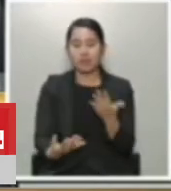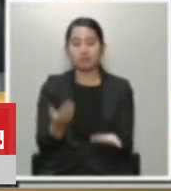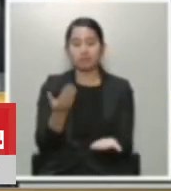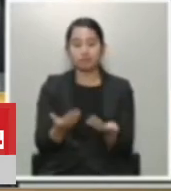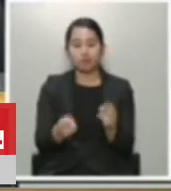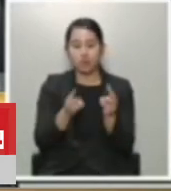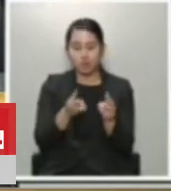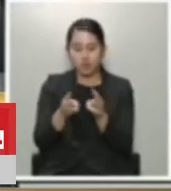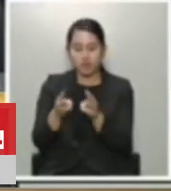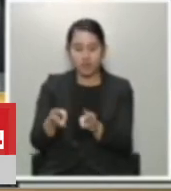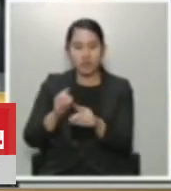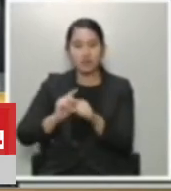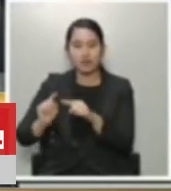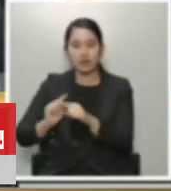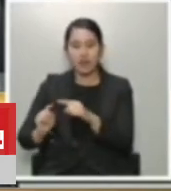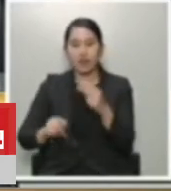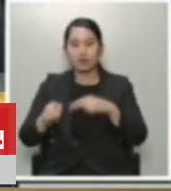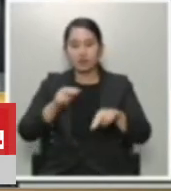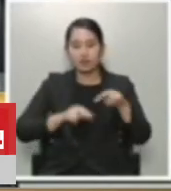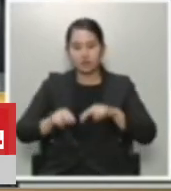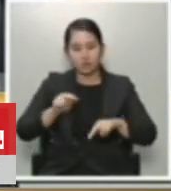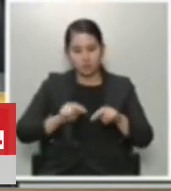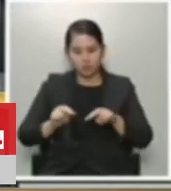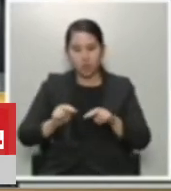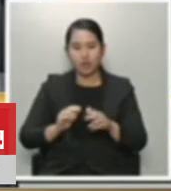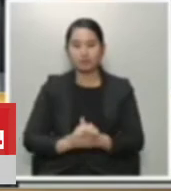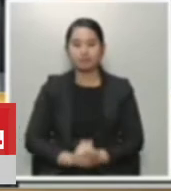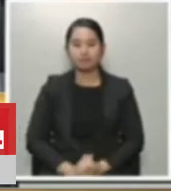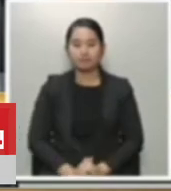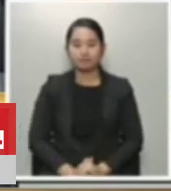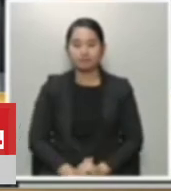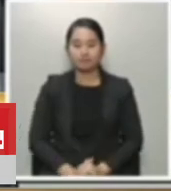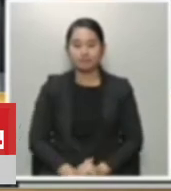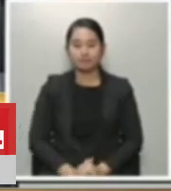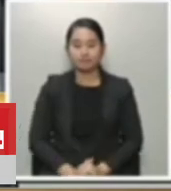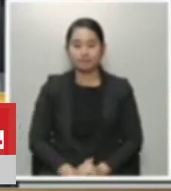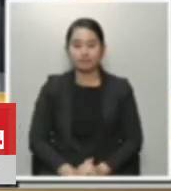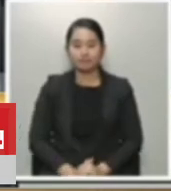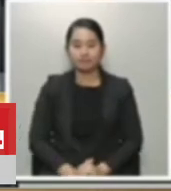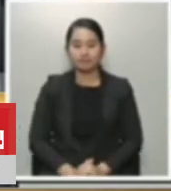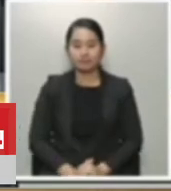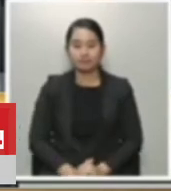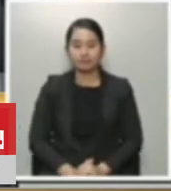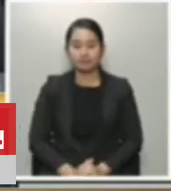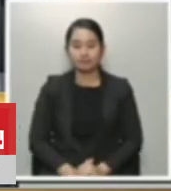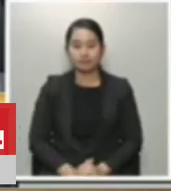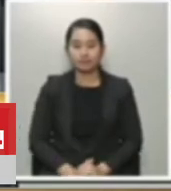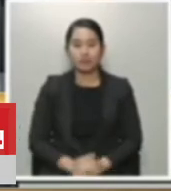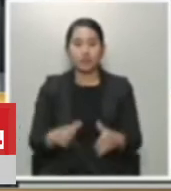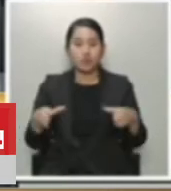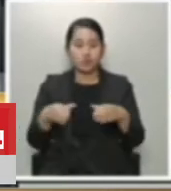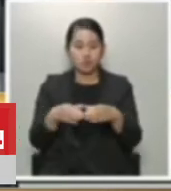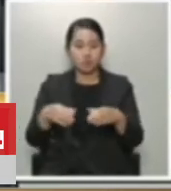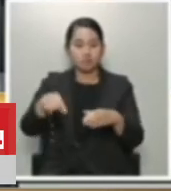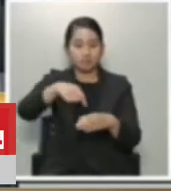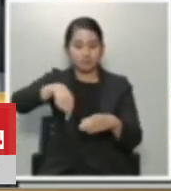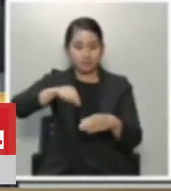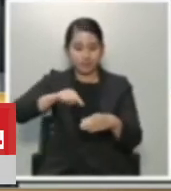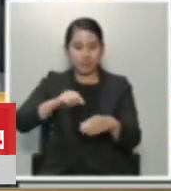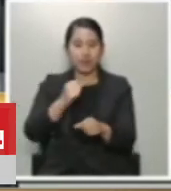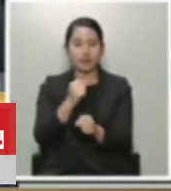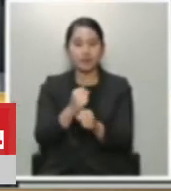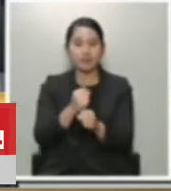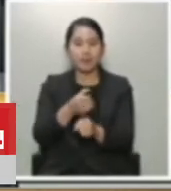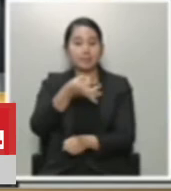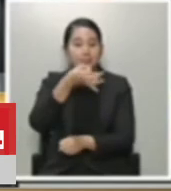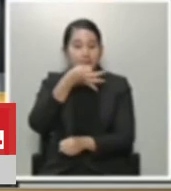ในการที่จะต้องเข้าไปดูแลสำหรับกลุ่มคนเหล่านี้ด้วยนะครับซึ่งนะครับนอกจากกลุ่มคนเหล่านี้จะนะครับประกอบอาชีพ